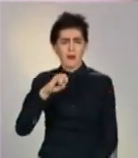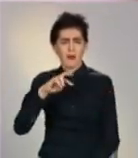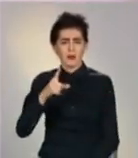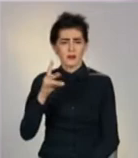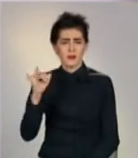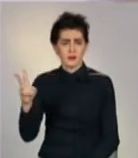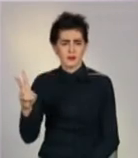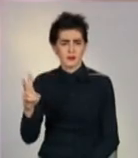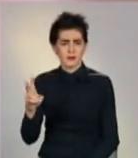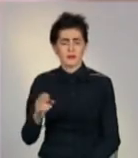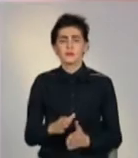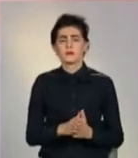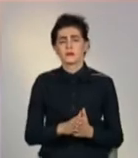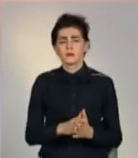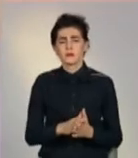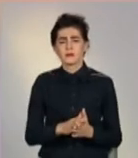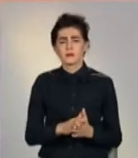Юрійович.